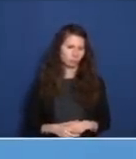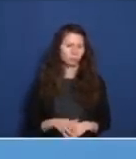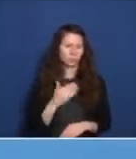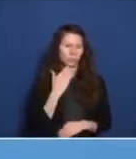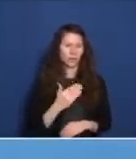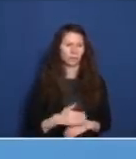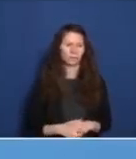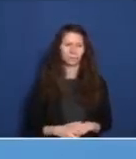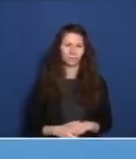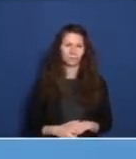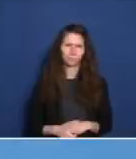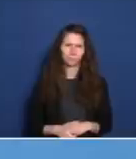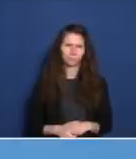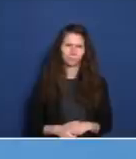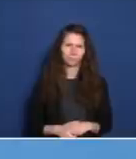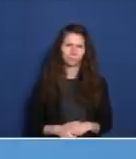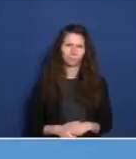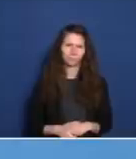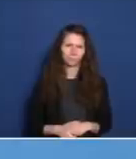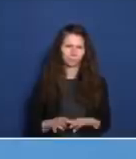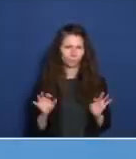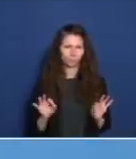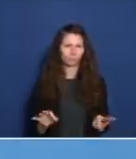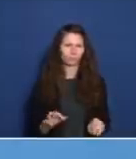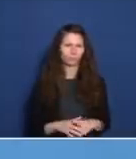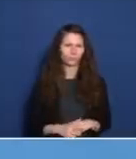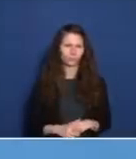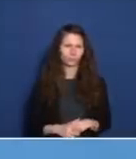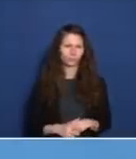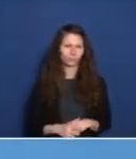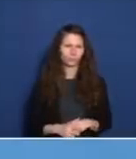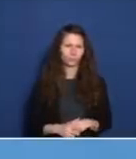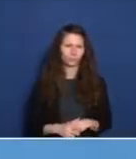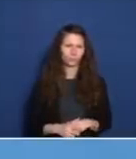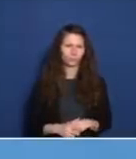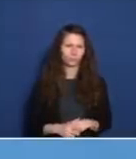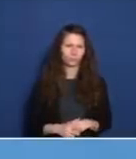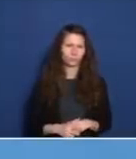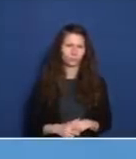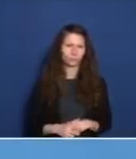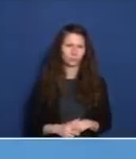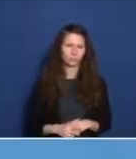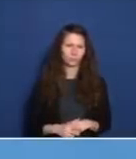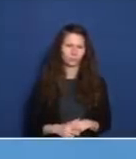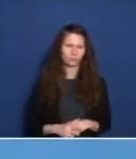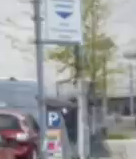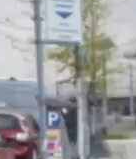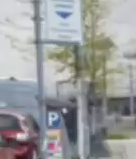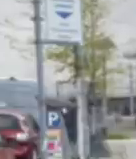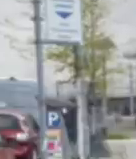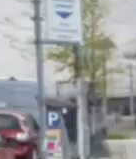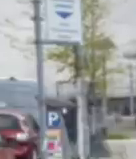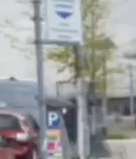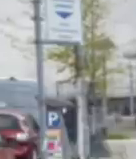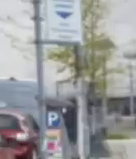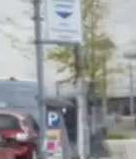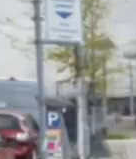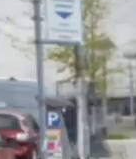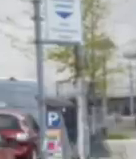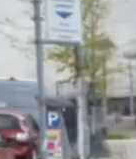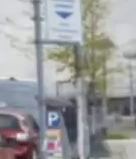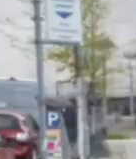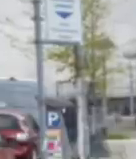Danke. Gut, dann habe ich zum weiteren... Also ich